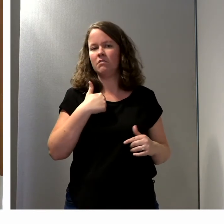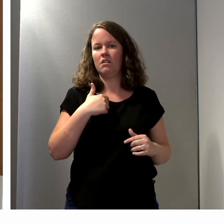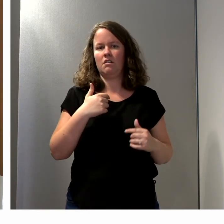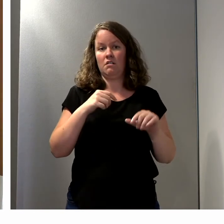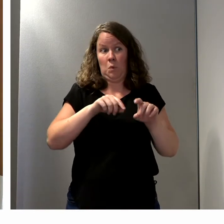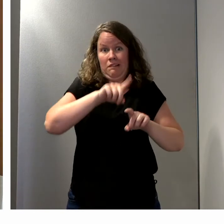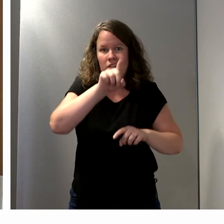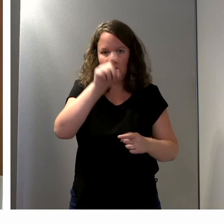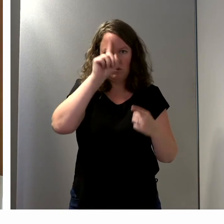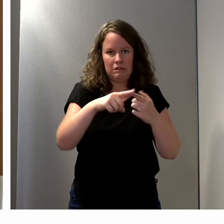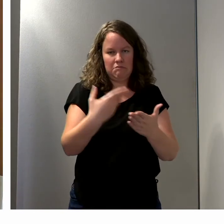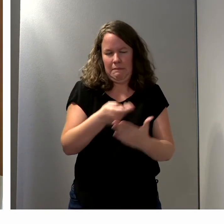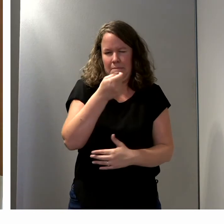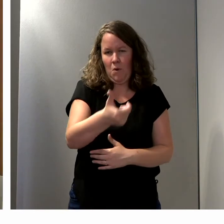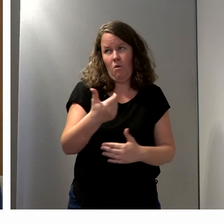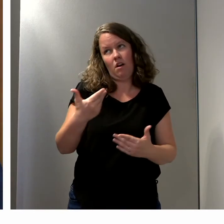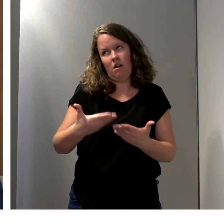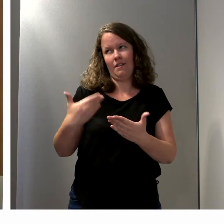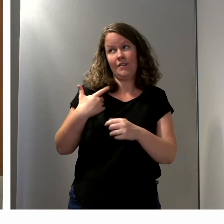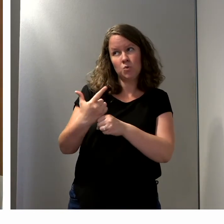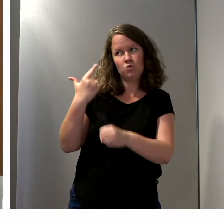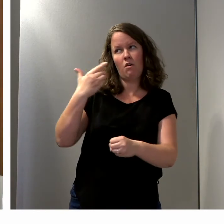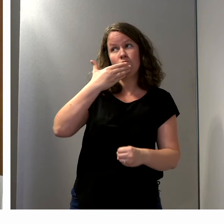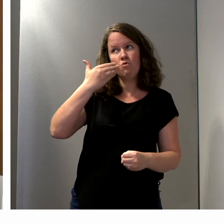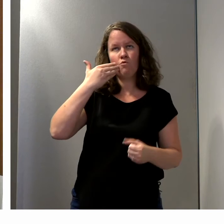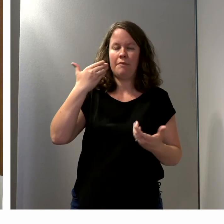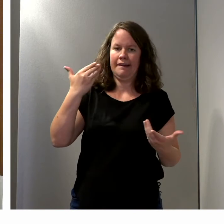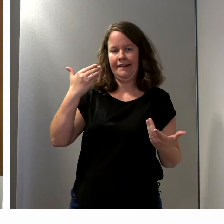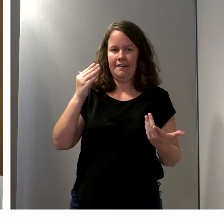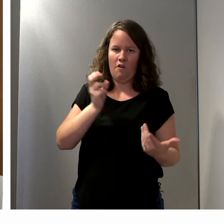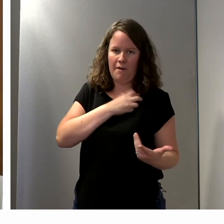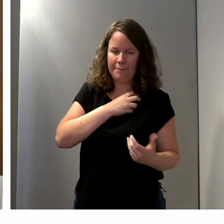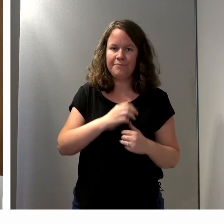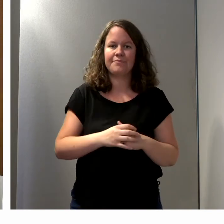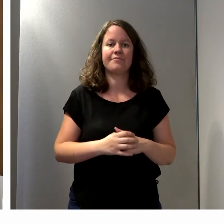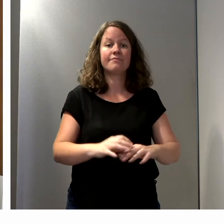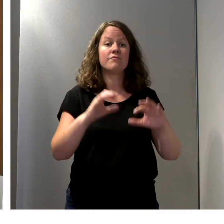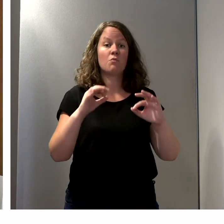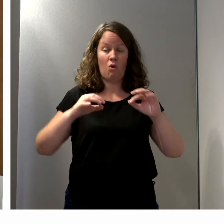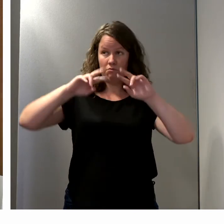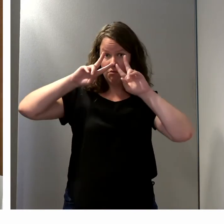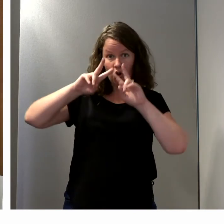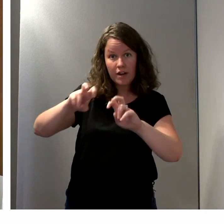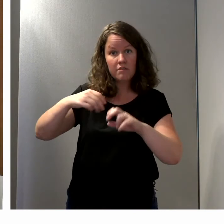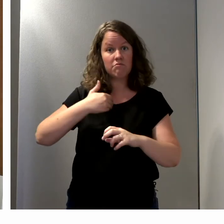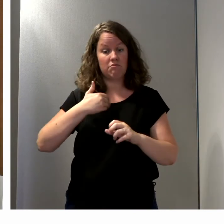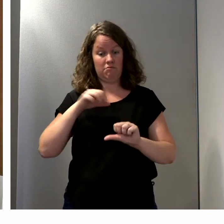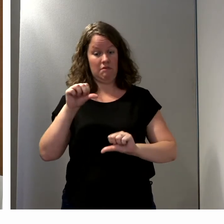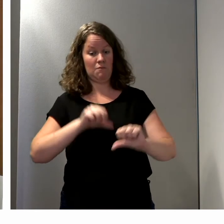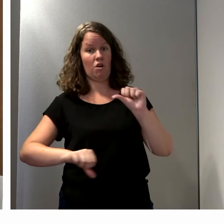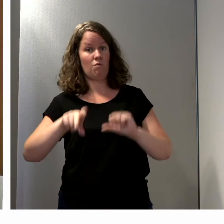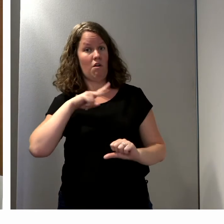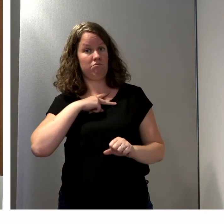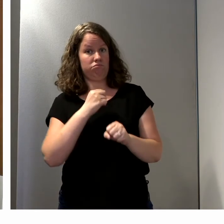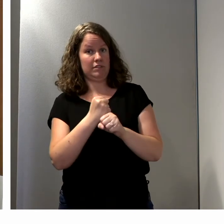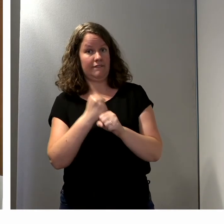2 ans. Dès lors, les études qui sont associées aux jeux vidéo, elles sont également récentes. Le laboratoire dans lequel je travaille est le premier laboratoire en France à